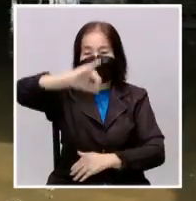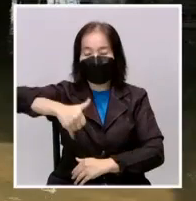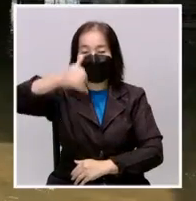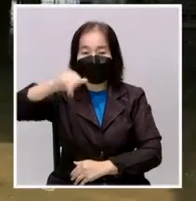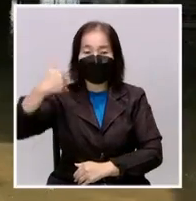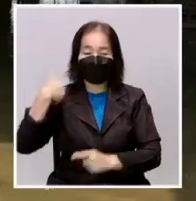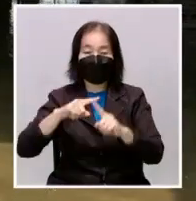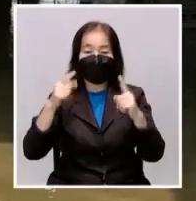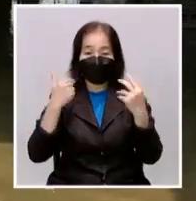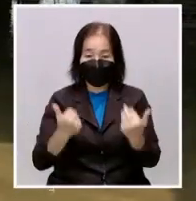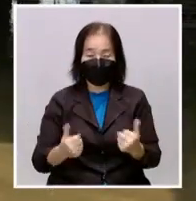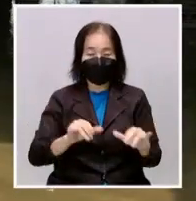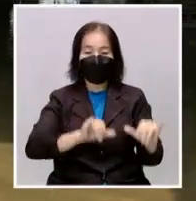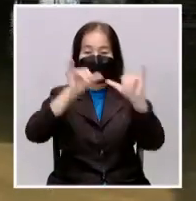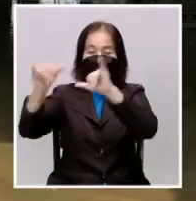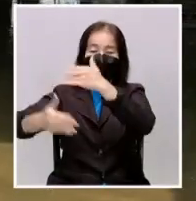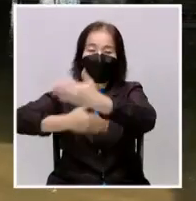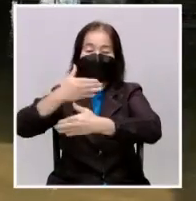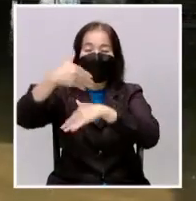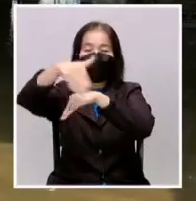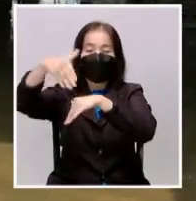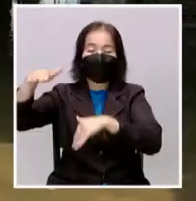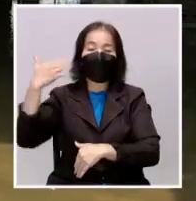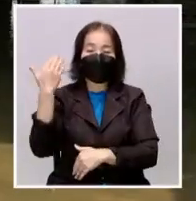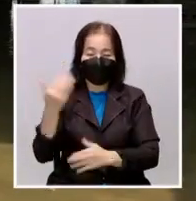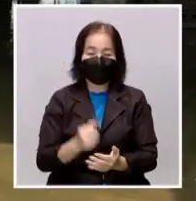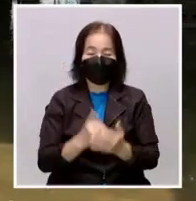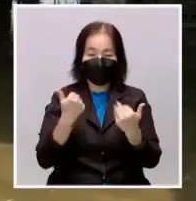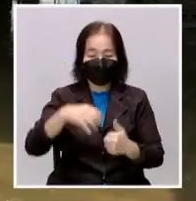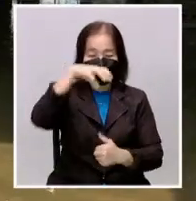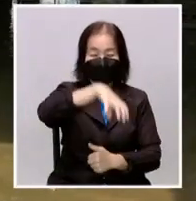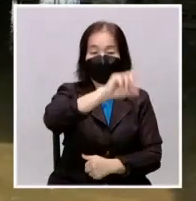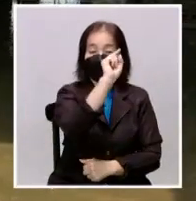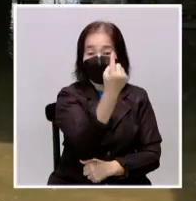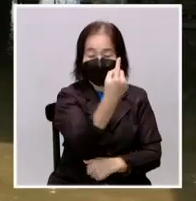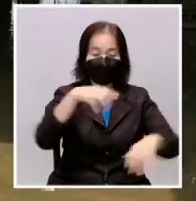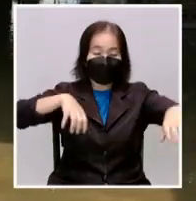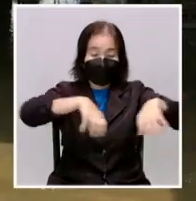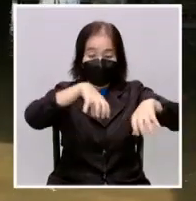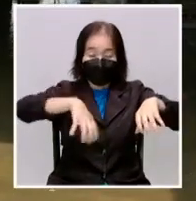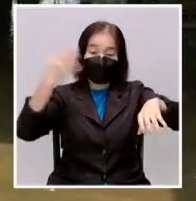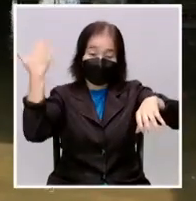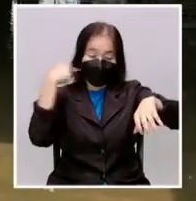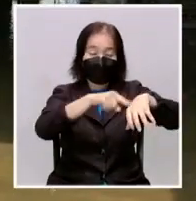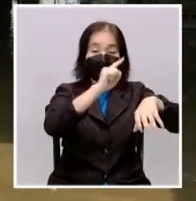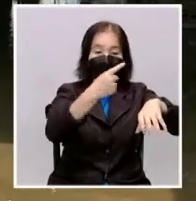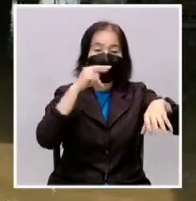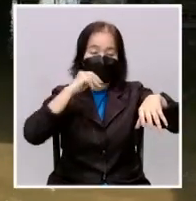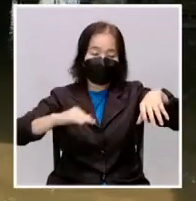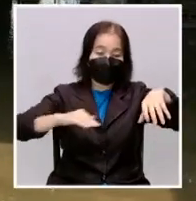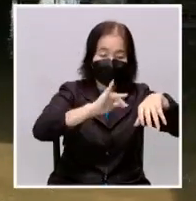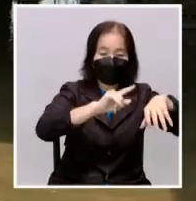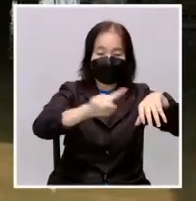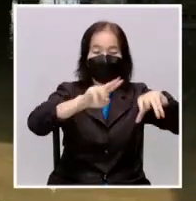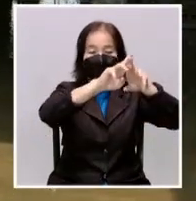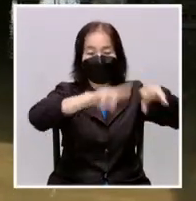แต่ว่าช่วงนี้ต้องย้ายไปขายที่อื่นเป็นการชั่วคราวก่อนส่วนตลาดใหม่ซึ่งอยู่ติดกันค่ะตอนนี้น้ำยังท่วมไปไม่ถึงแต่ว่าร้านค้า